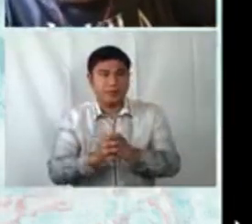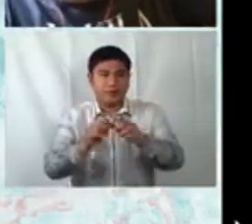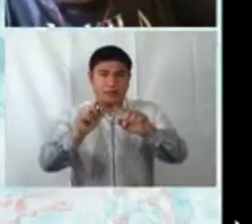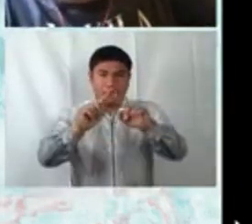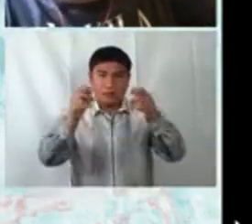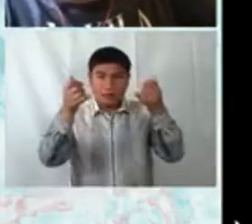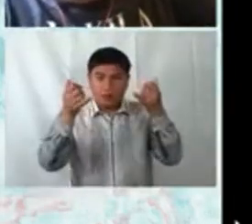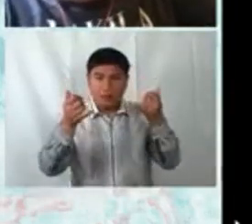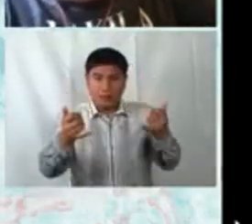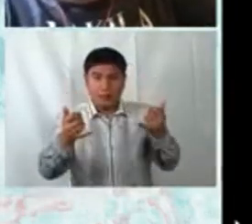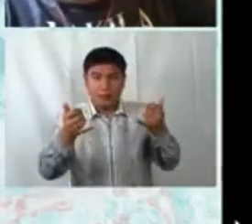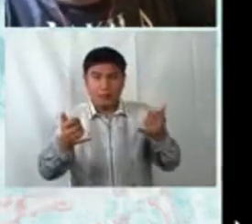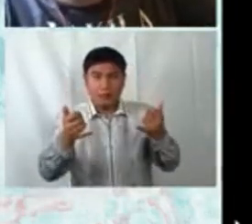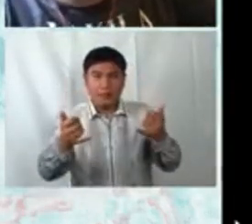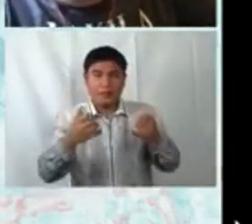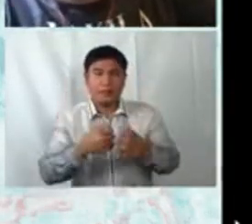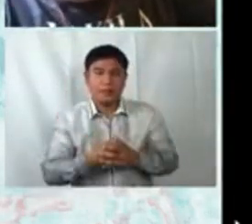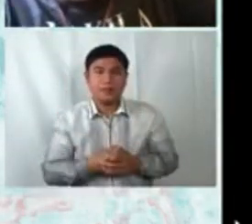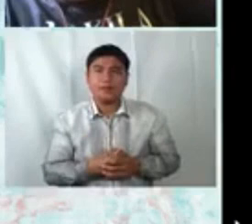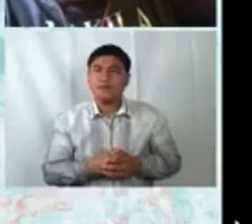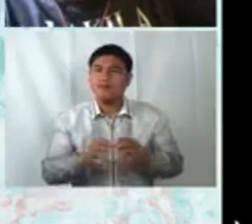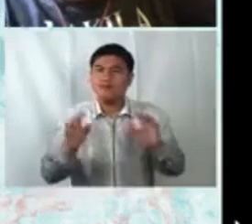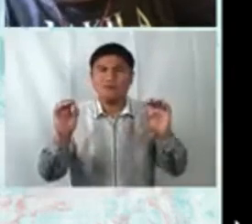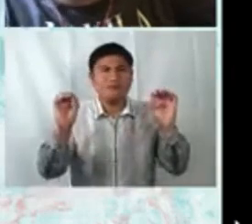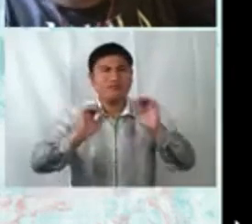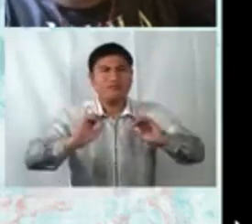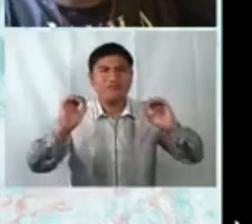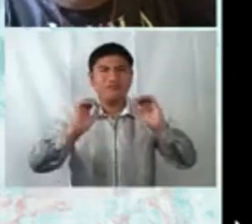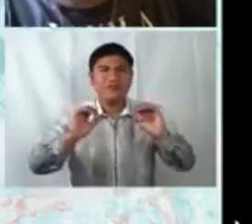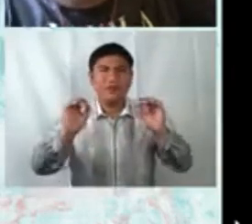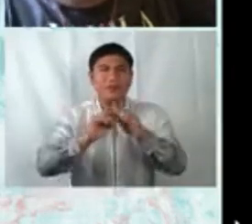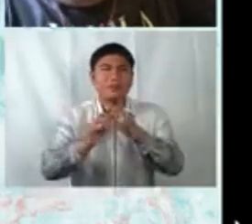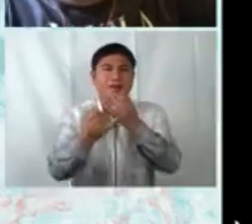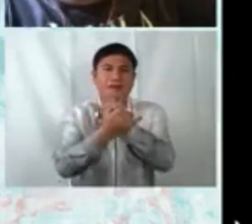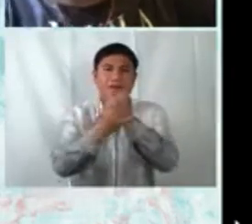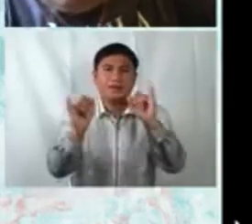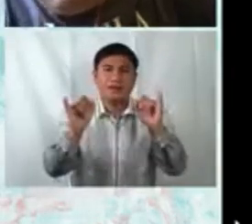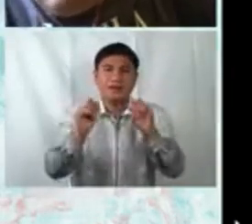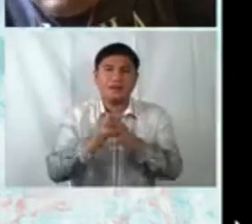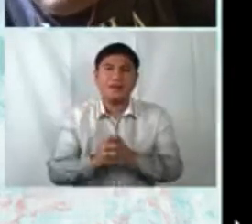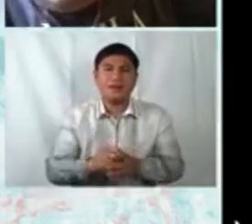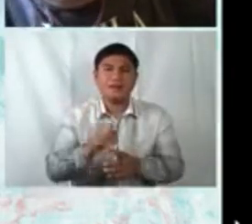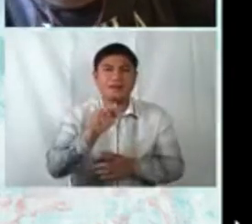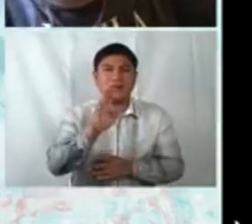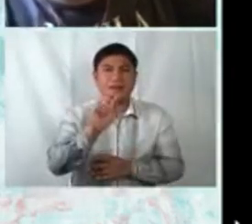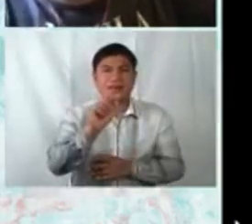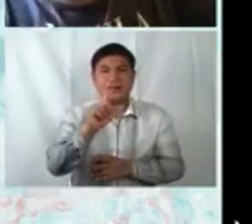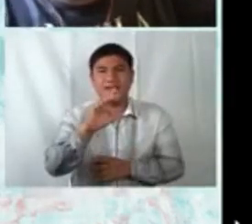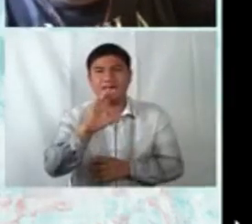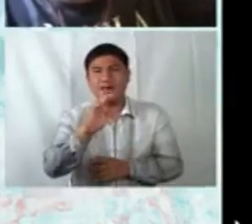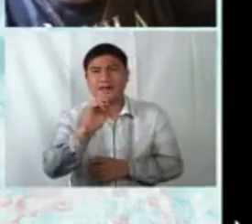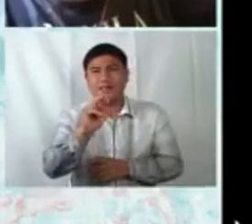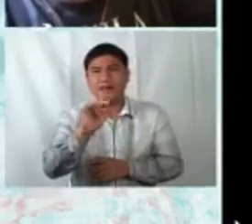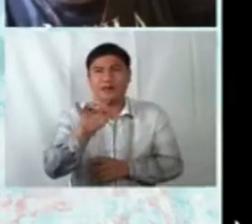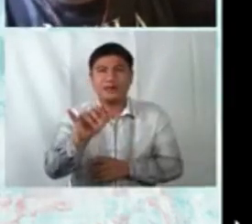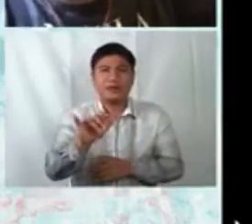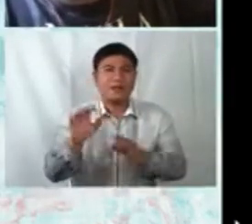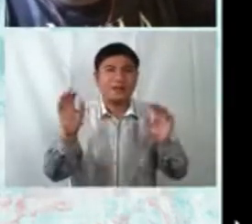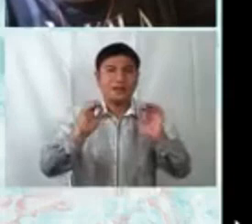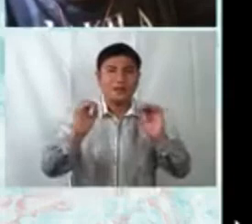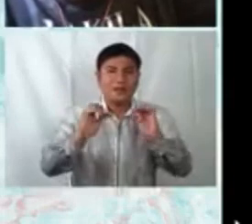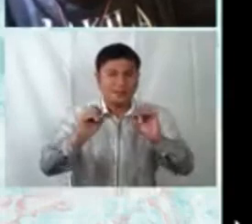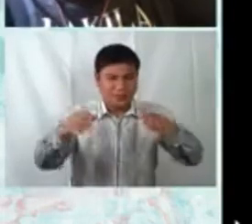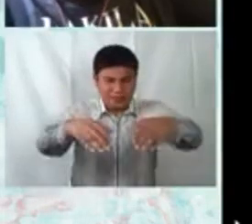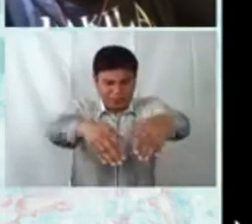lang, no, wala pong Independence Balcony noong June 12, 1898. No? Wala akong ganun,